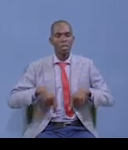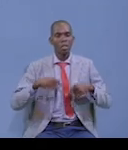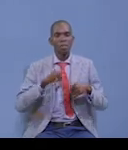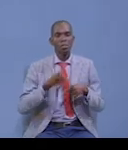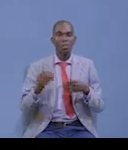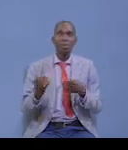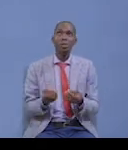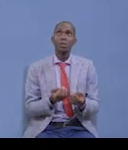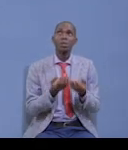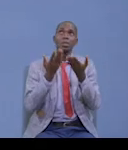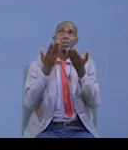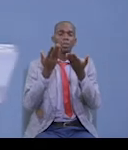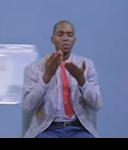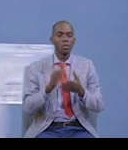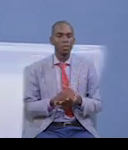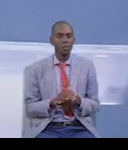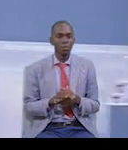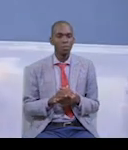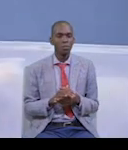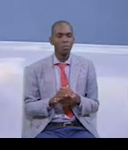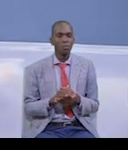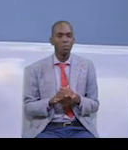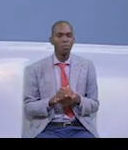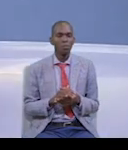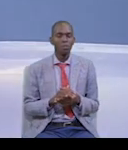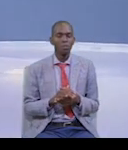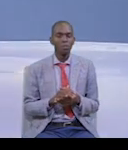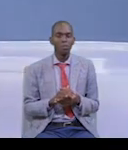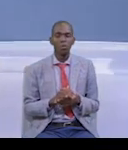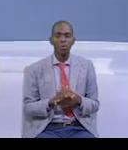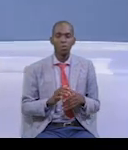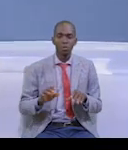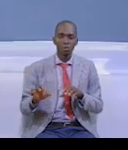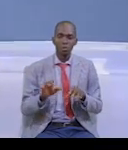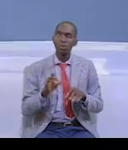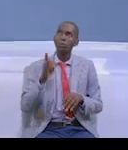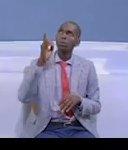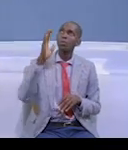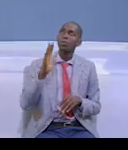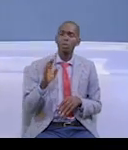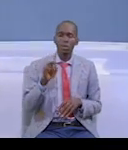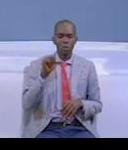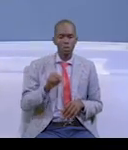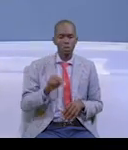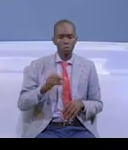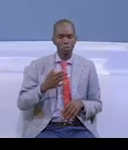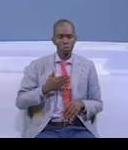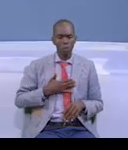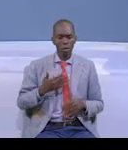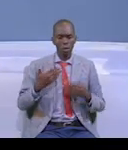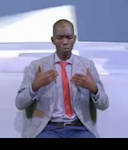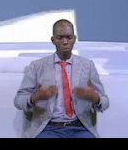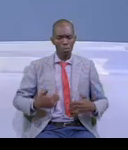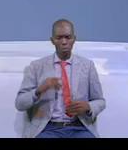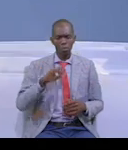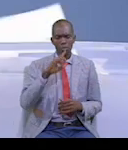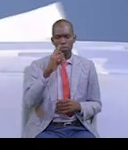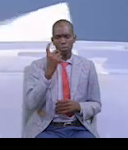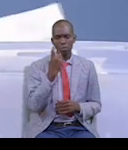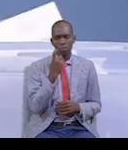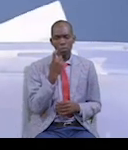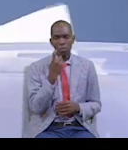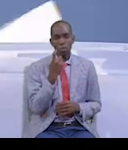దేహములను సజీవ యాగముగా సమర్పించుకోనండి does God need my body దేవునికి నా దేహం కావాలా